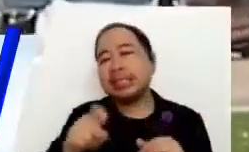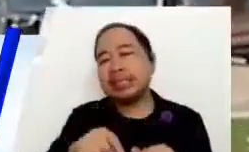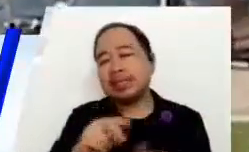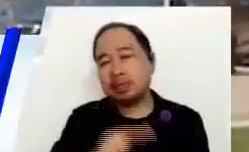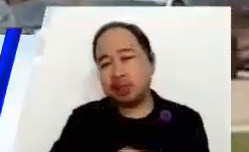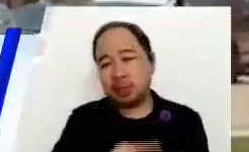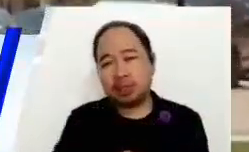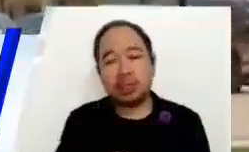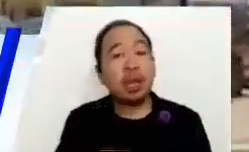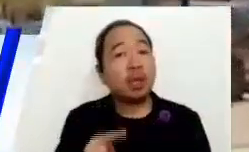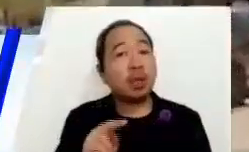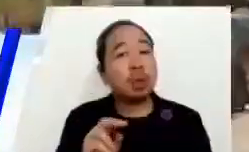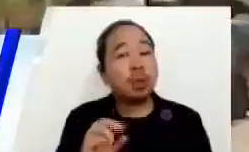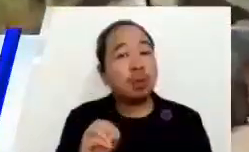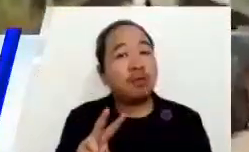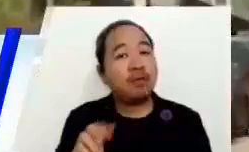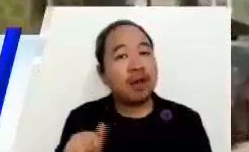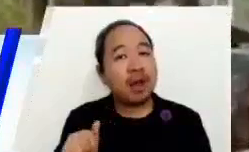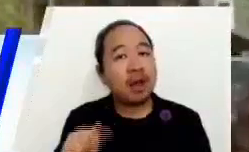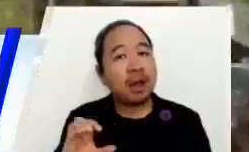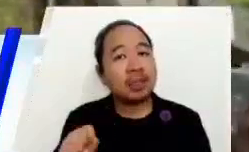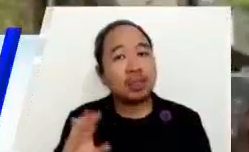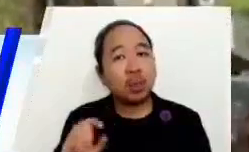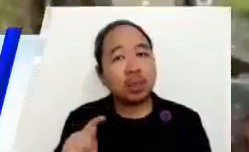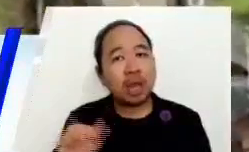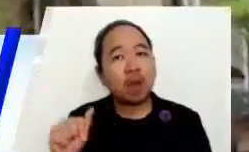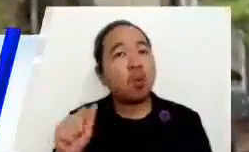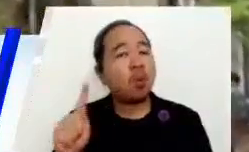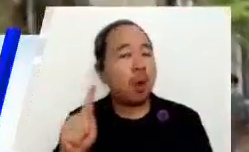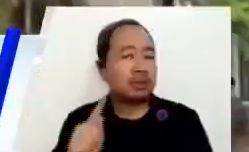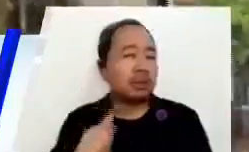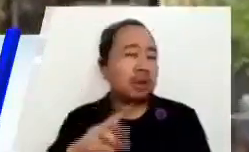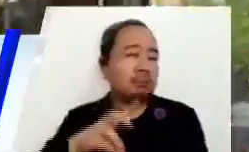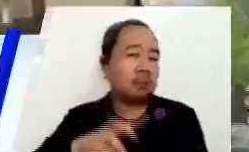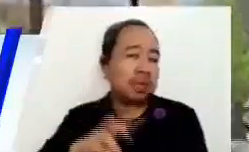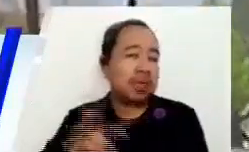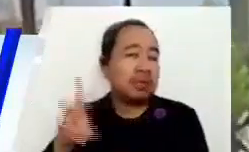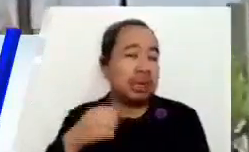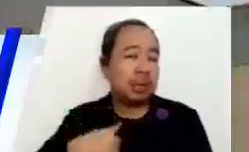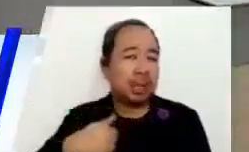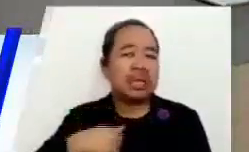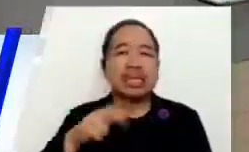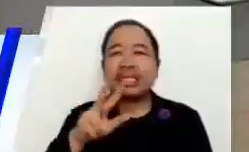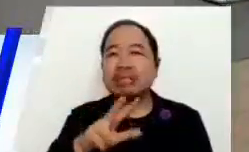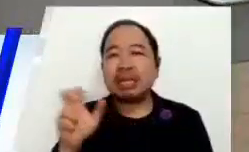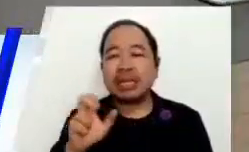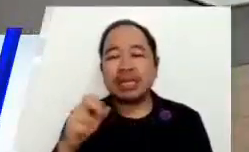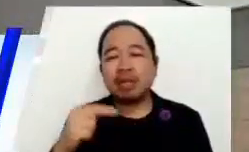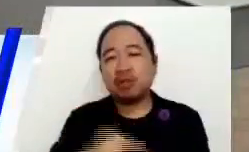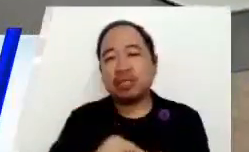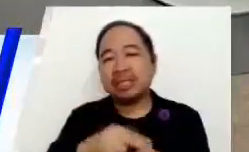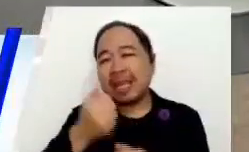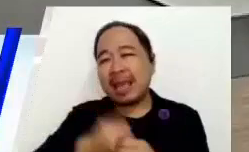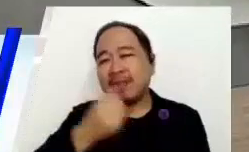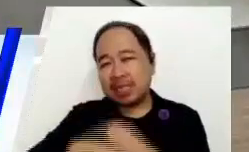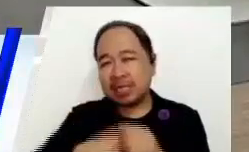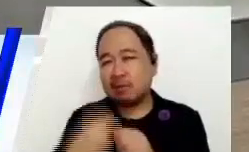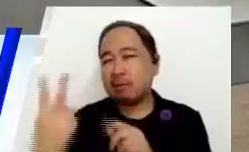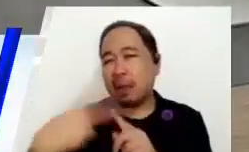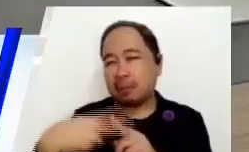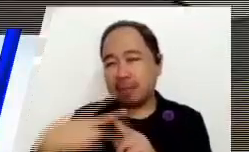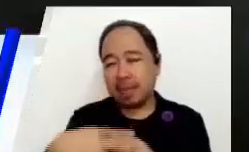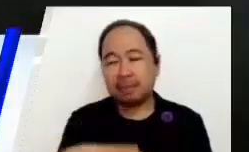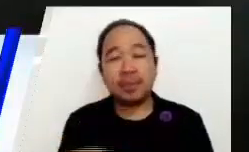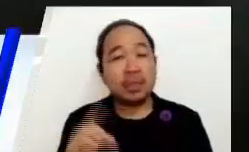Scotia, isang probinsya sa Canada, 300 Pinoy nurses kada taon ang kukunin. Nagpaalala naman ang DMW